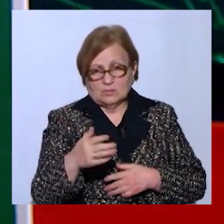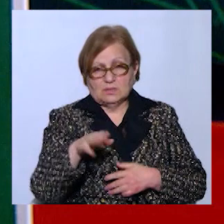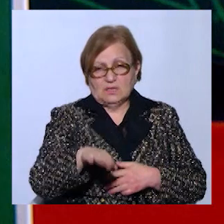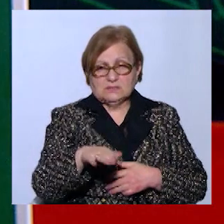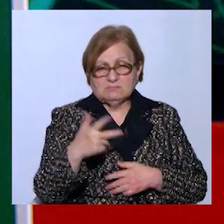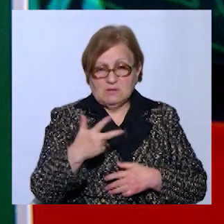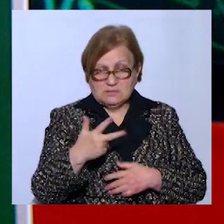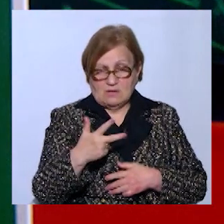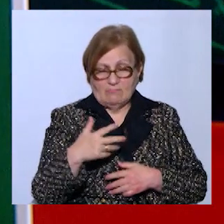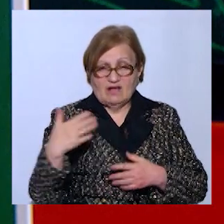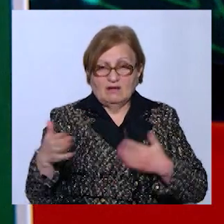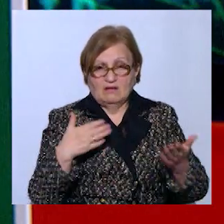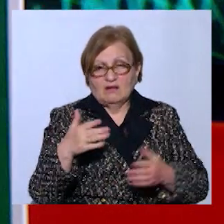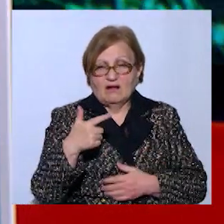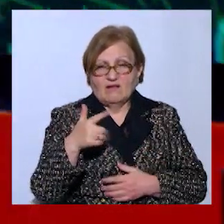მესამე.